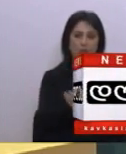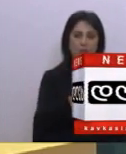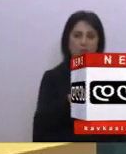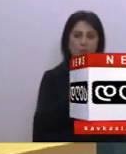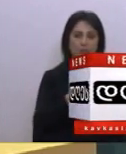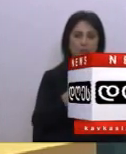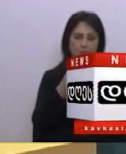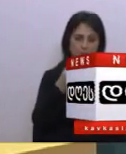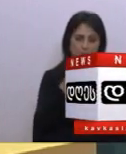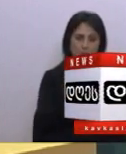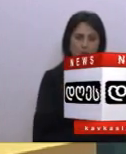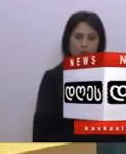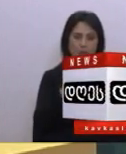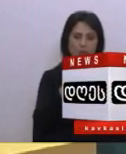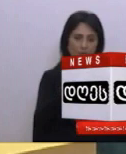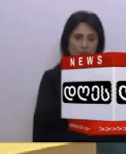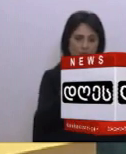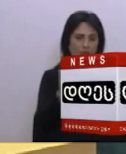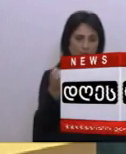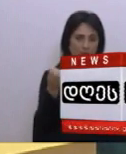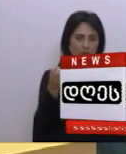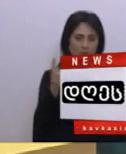მისი პოვნის თეორიული შანსიც კი.